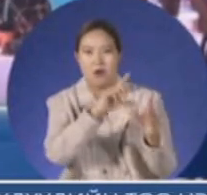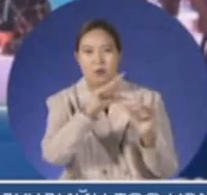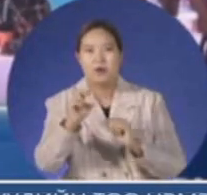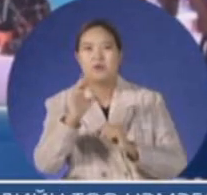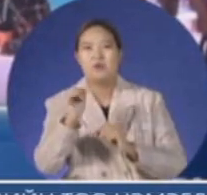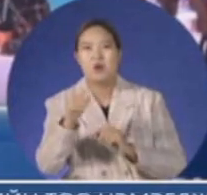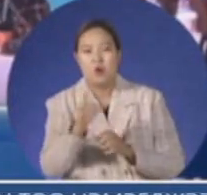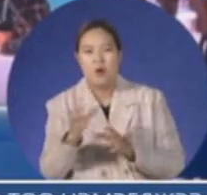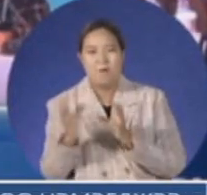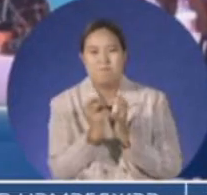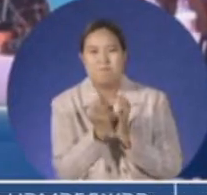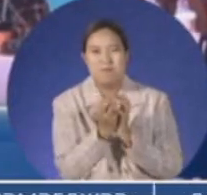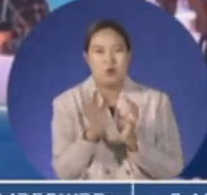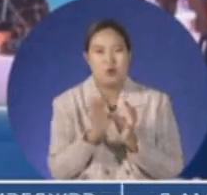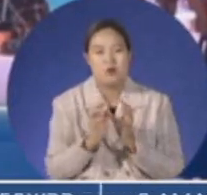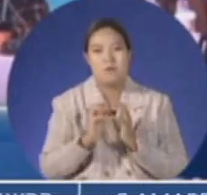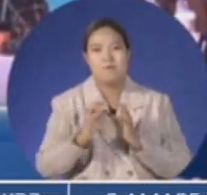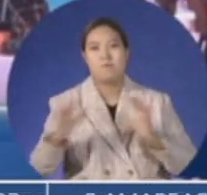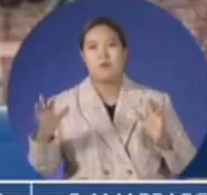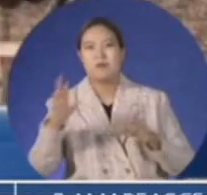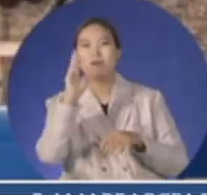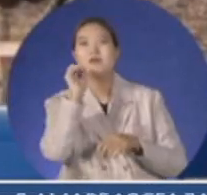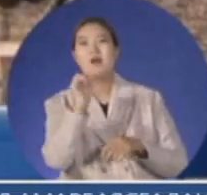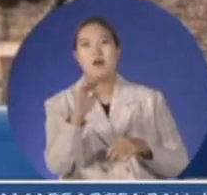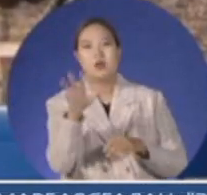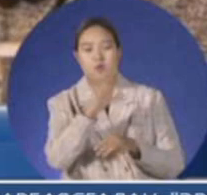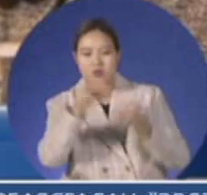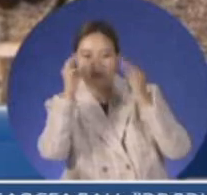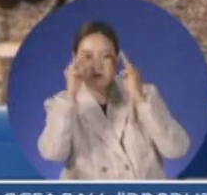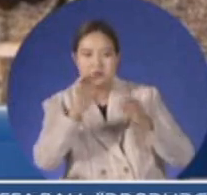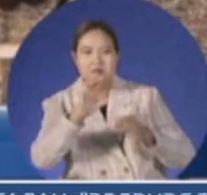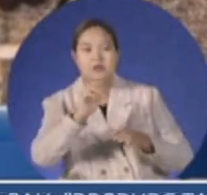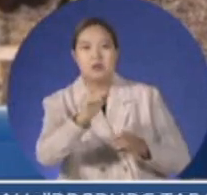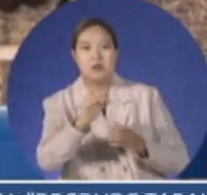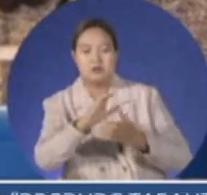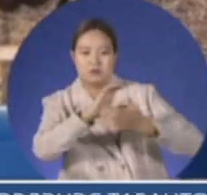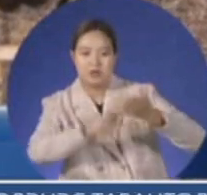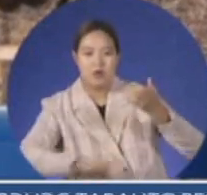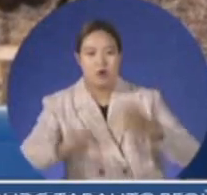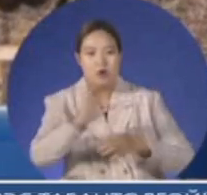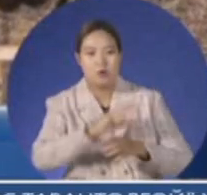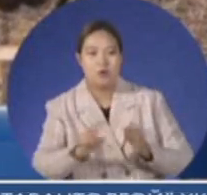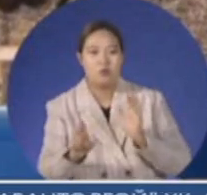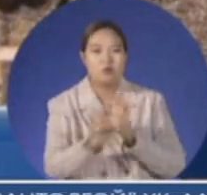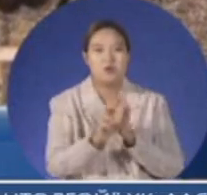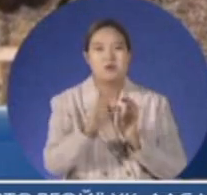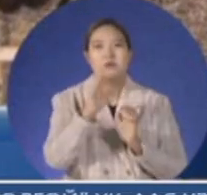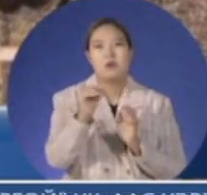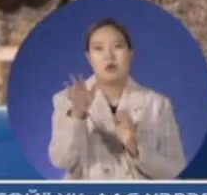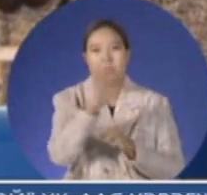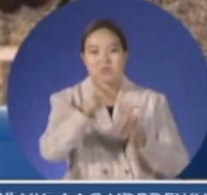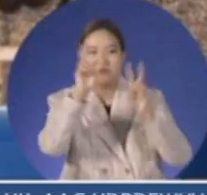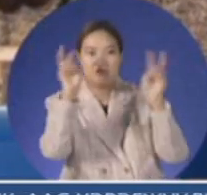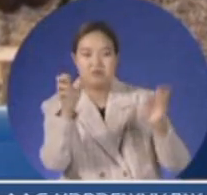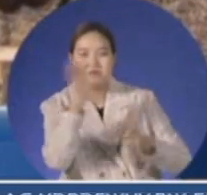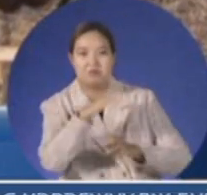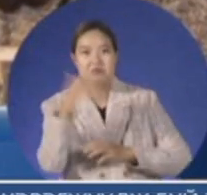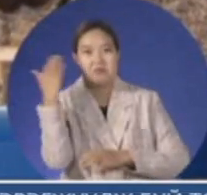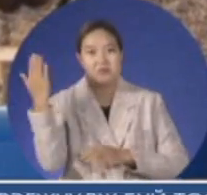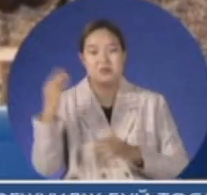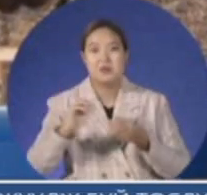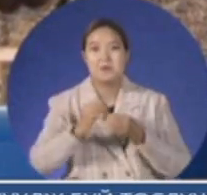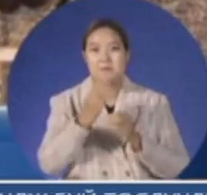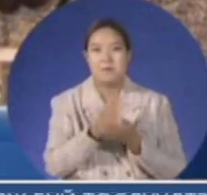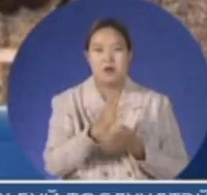төвлөрлийг сааруулах тогтвортой хөгжлийн стратеги шийдлүүд ба түүнийг санхүүжүүлэх боломжууд сэдвийн дор болсон байна. Сүүлийн Хоёрдугаагийн форум нь цар